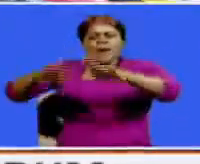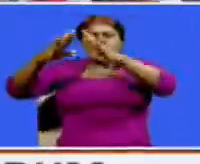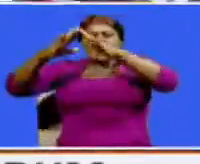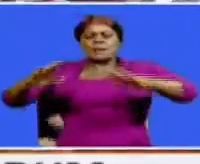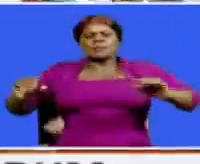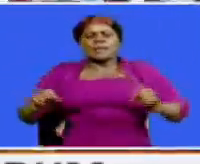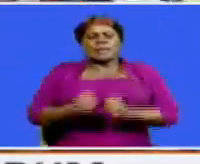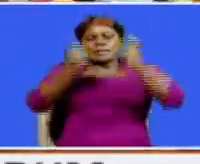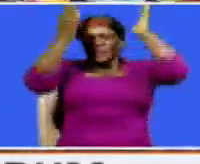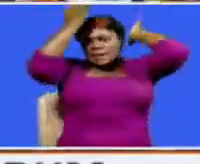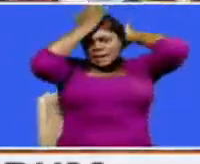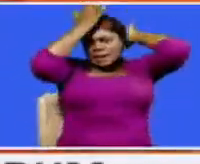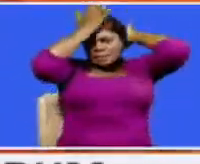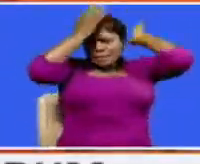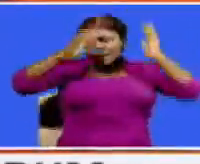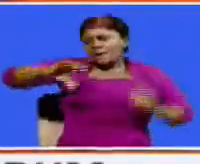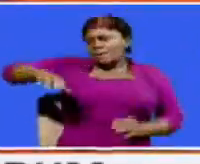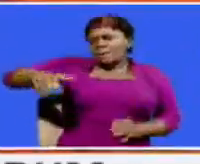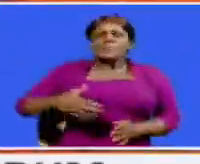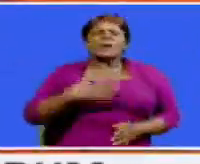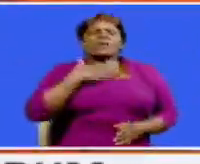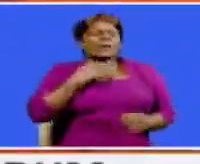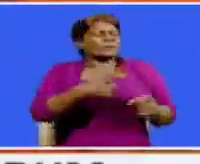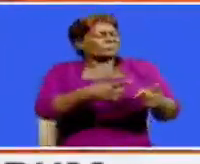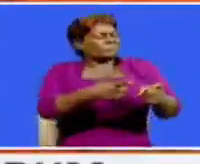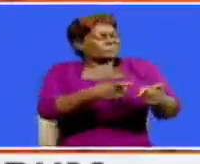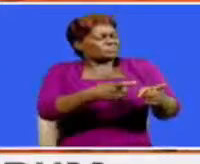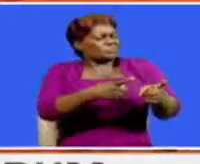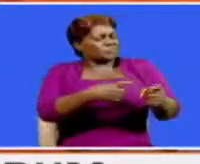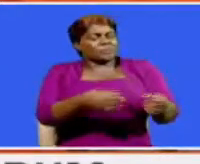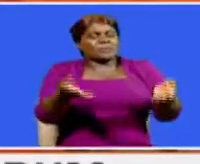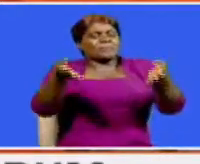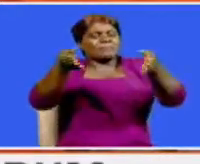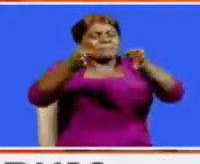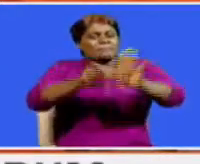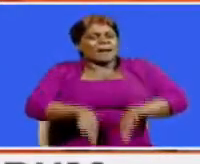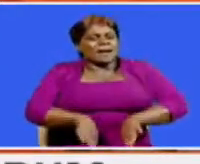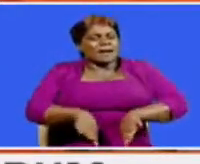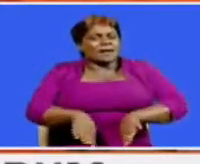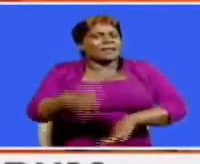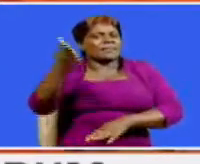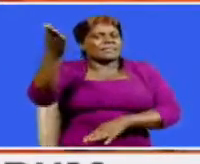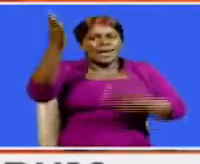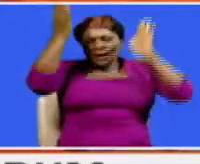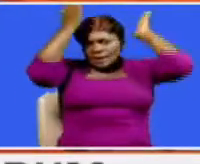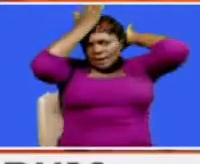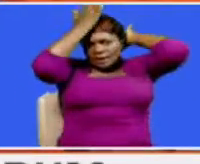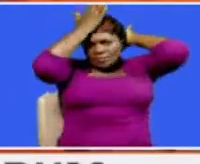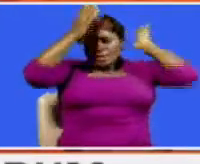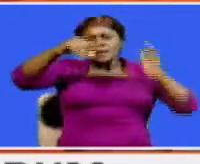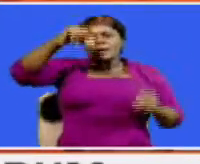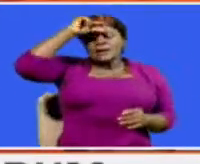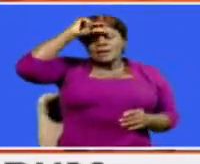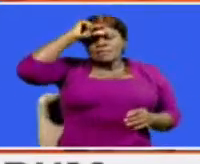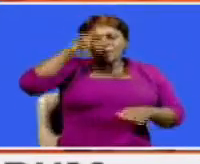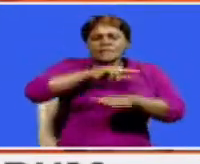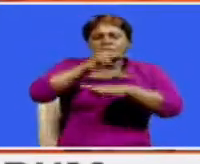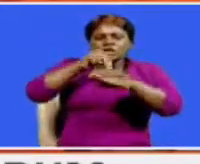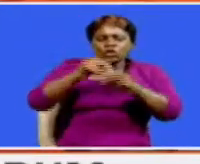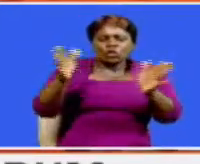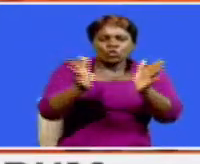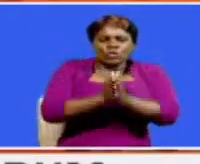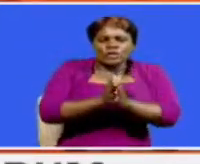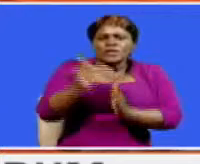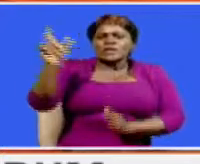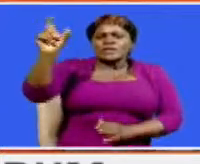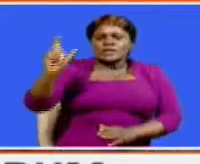took place in Kakamega County. I want to condemn ile demolition amenelea kule. Serikali kuu ikiongozwa na